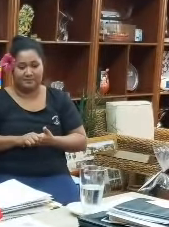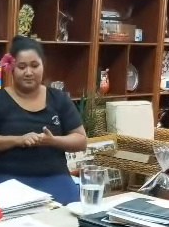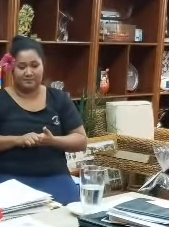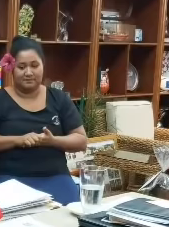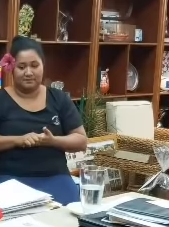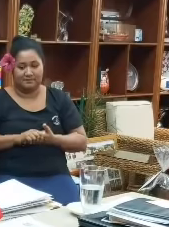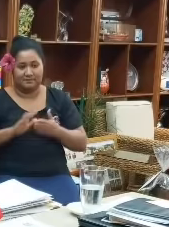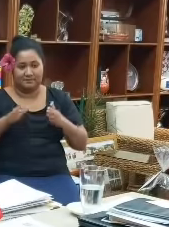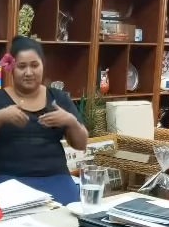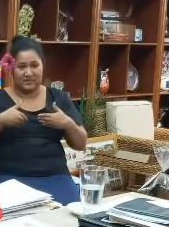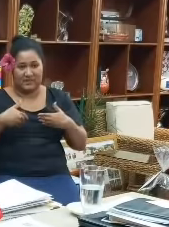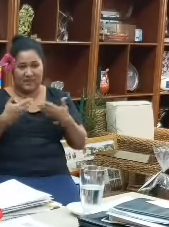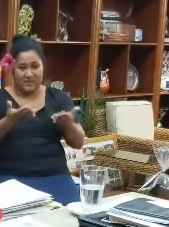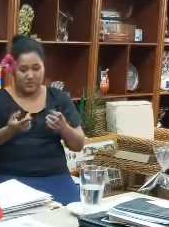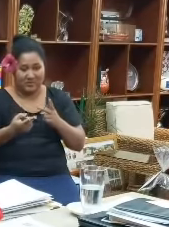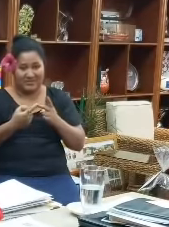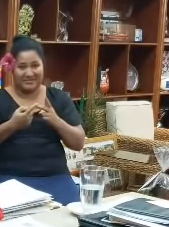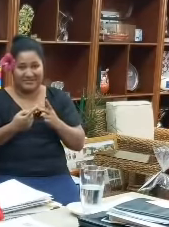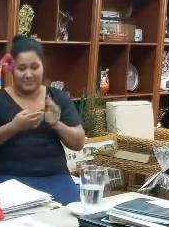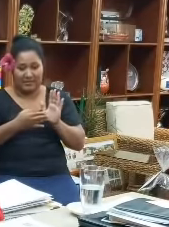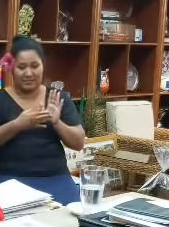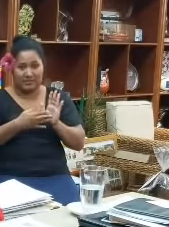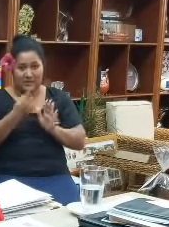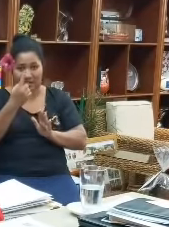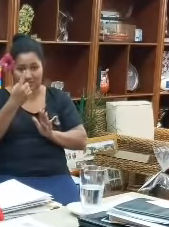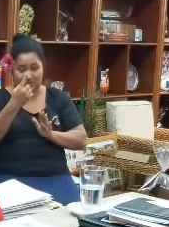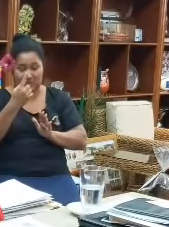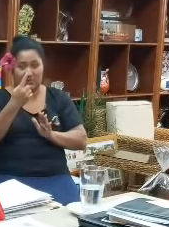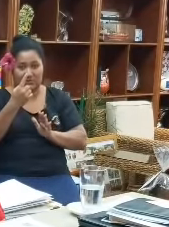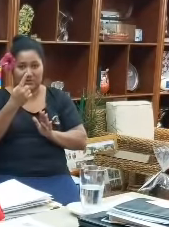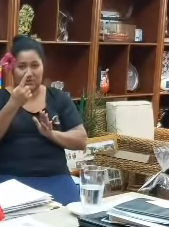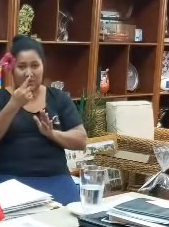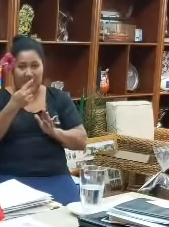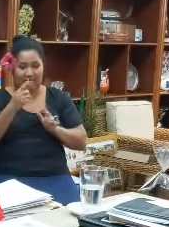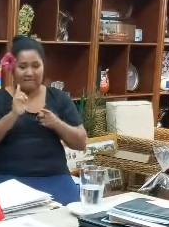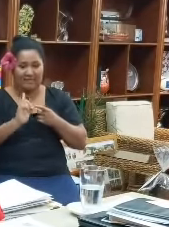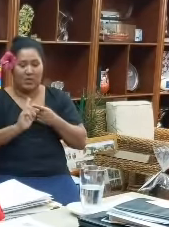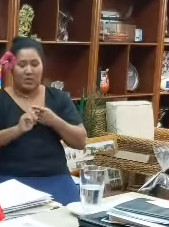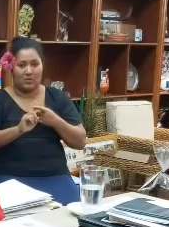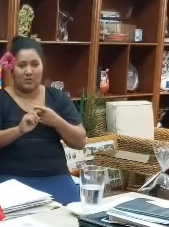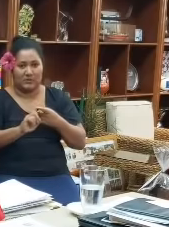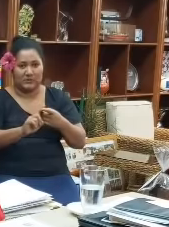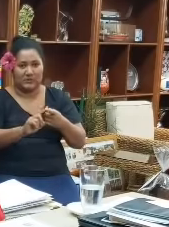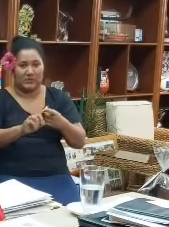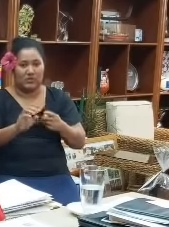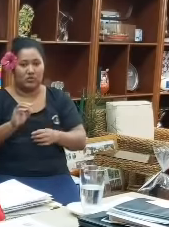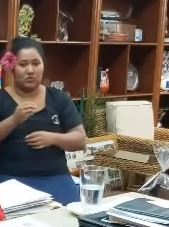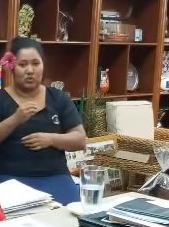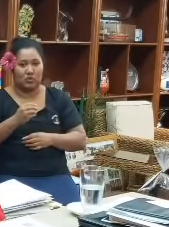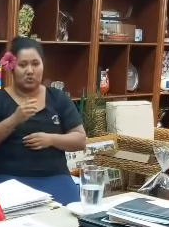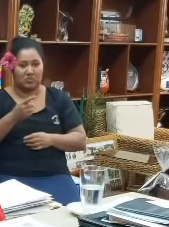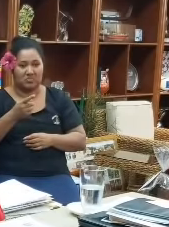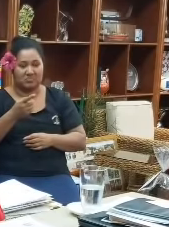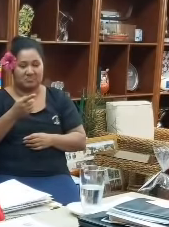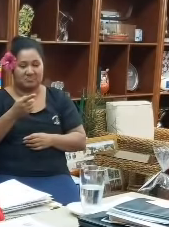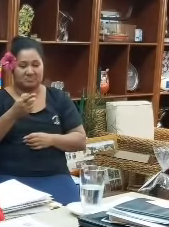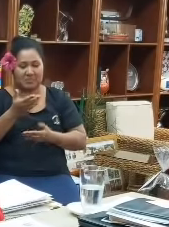A vatule si masina tasi, a... Te fa wa wa. No no la letta tala no.